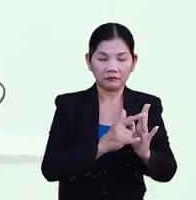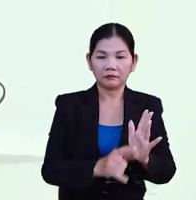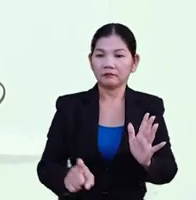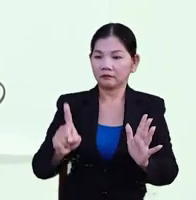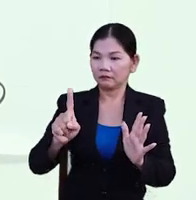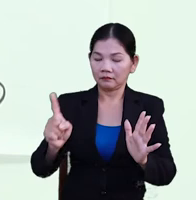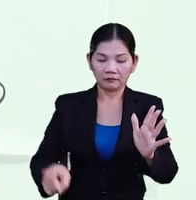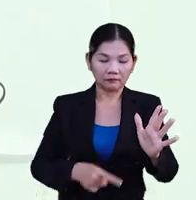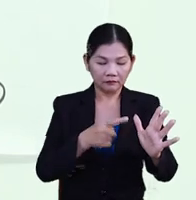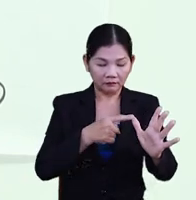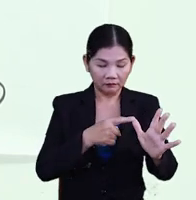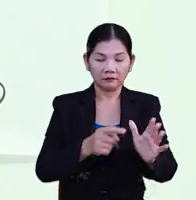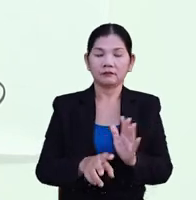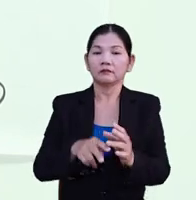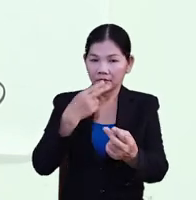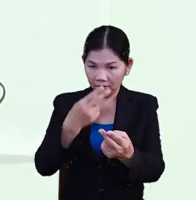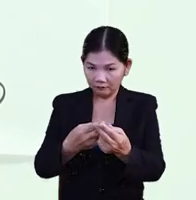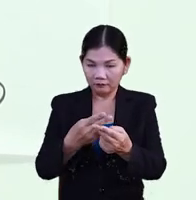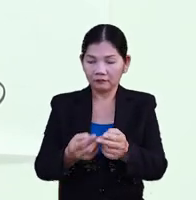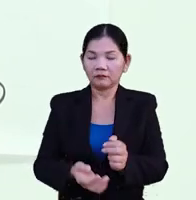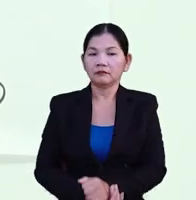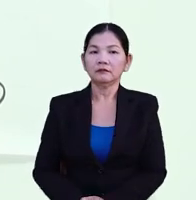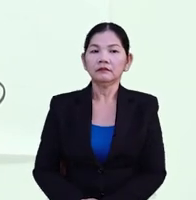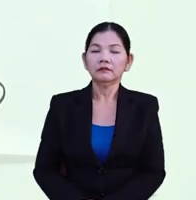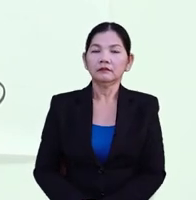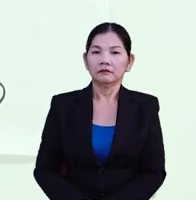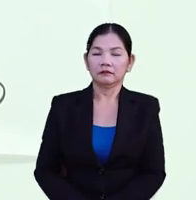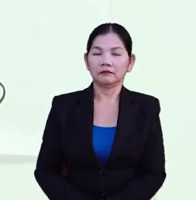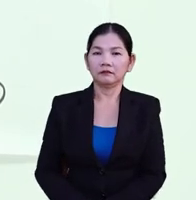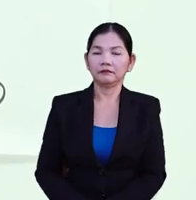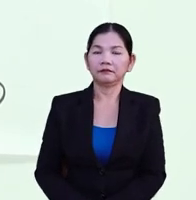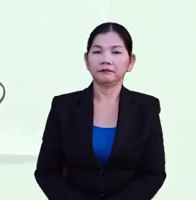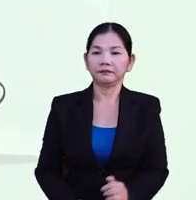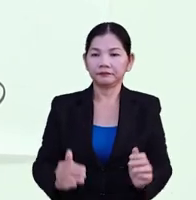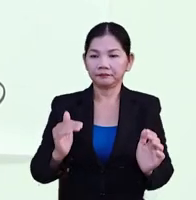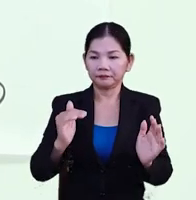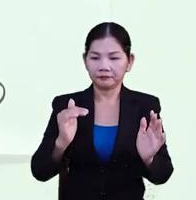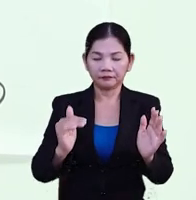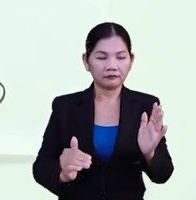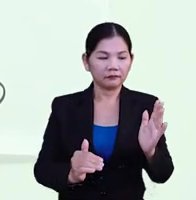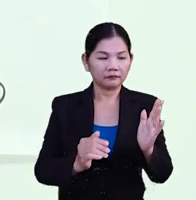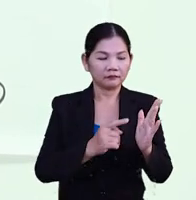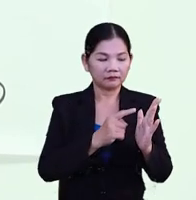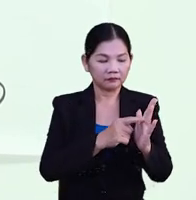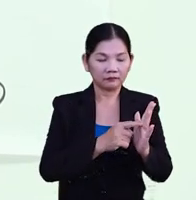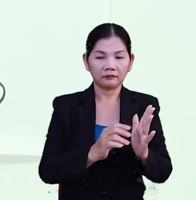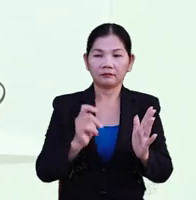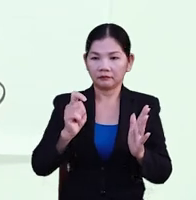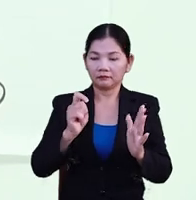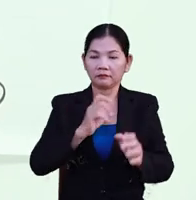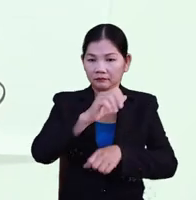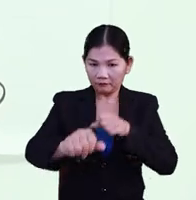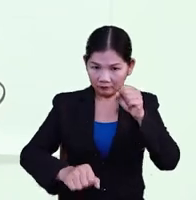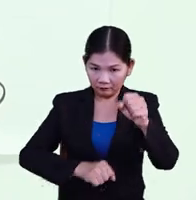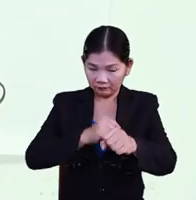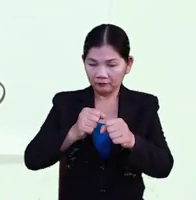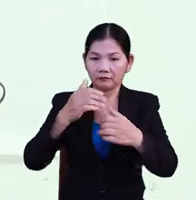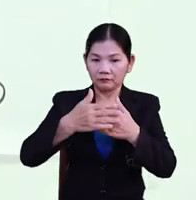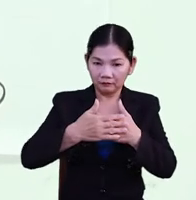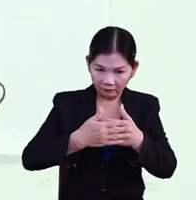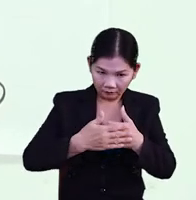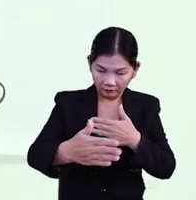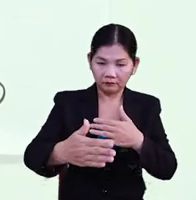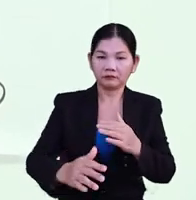ផាចាកូនឆ្លើយឲ្យពេញអញ្ចឹងមកណាកូនណាចាសុកជីកកង់ខាងមុខបូ